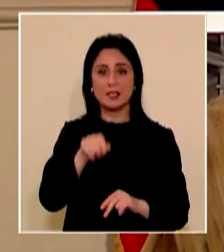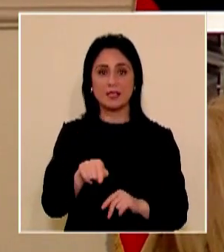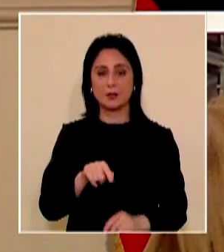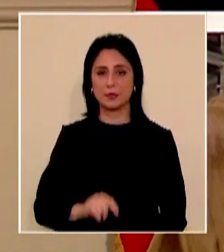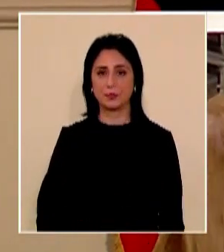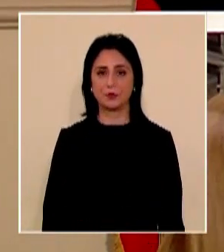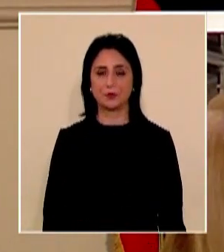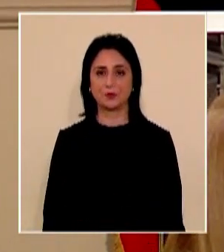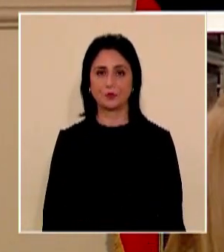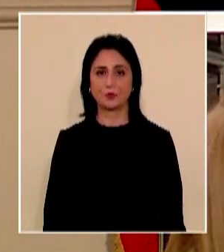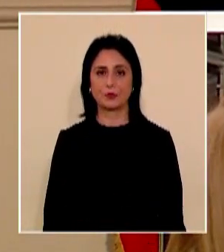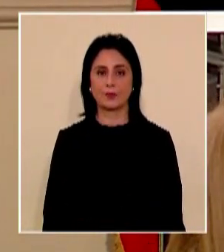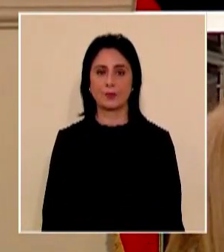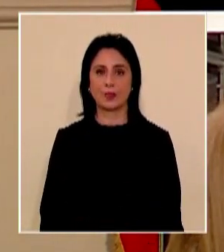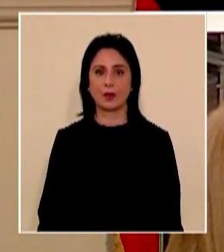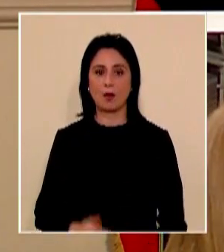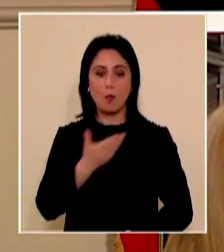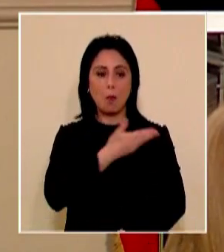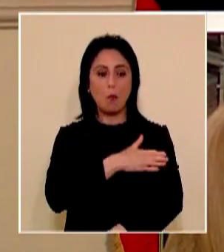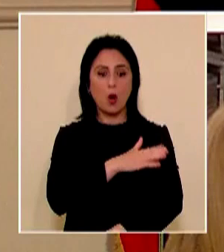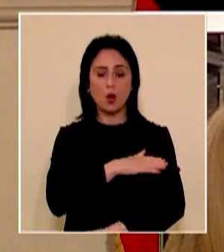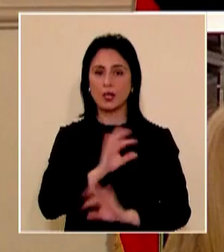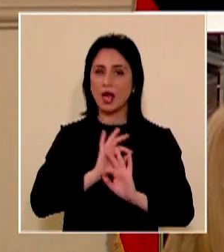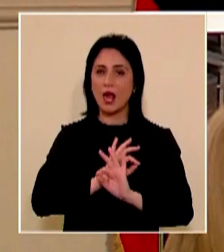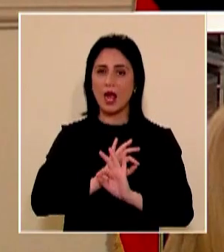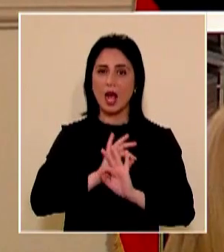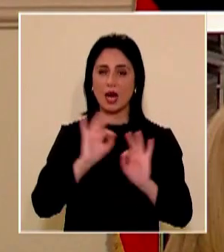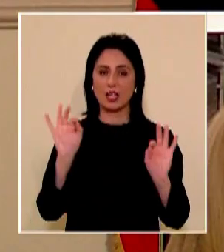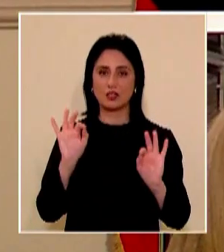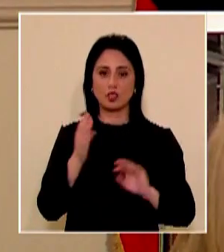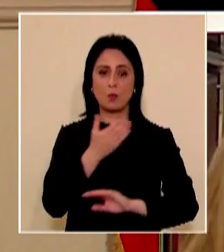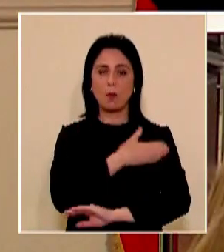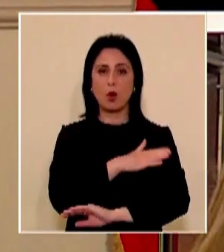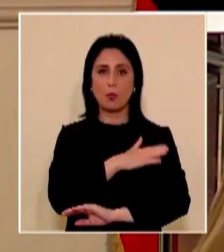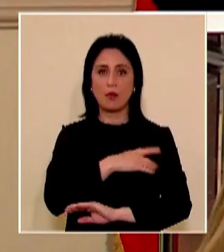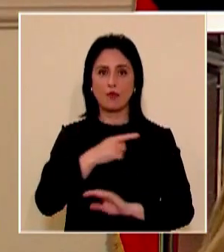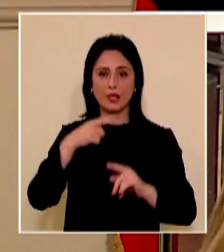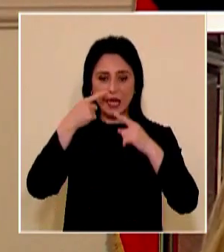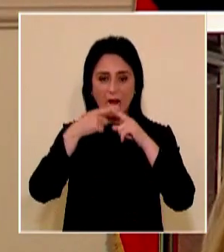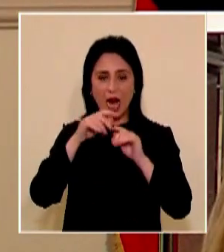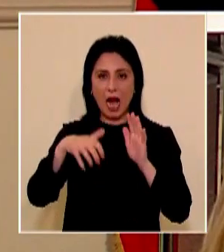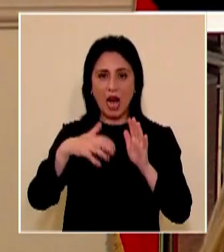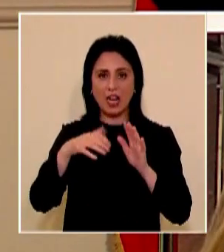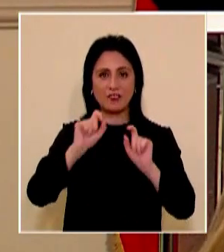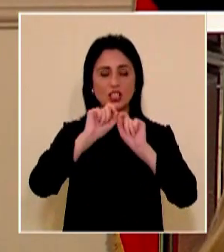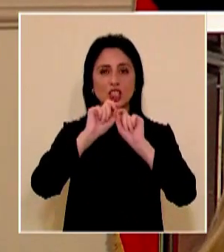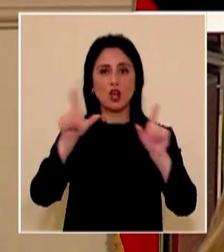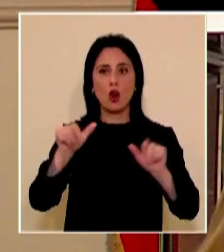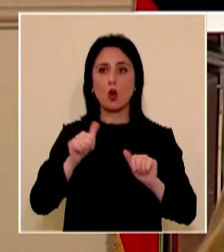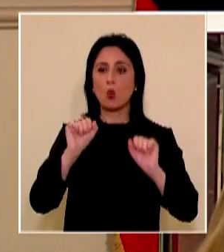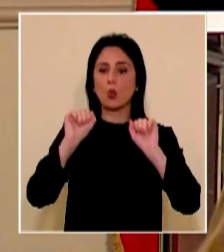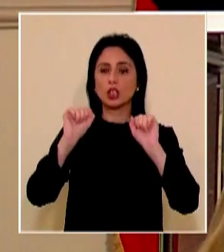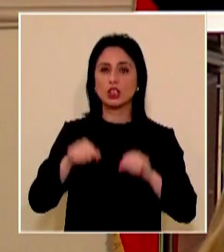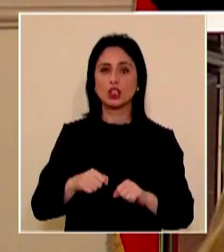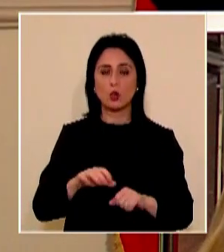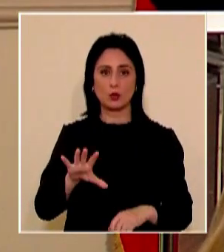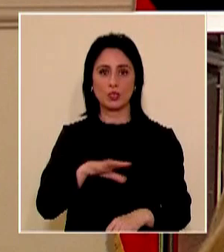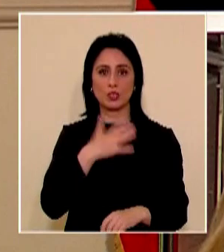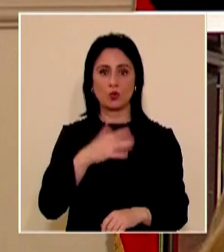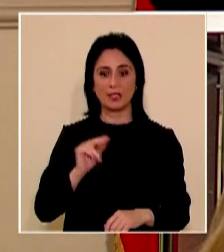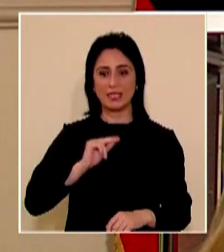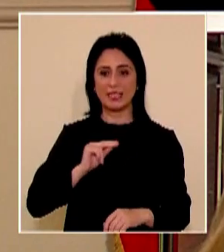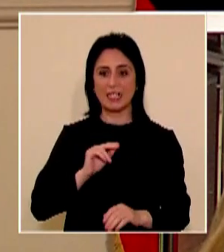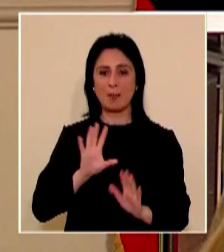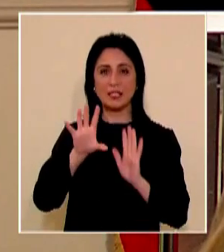polskiej szkoły archeologicznej, z czego się ogromnie cieszę i z czego, muszę powiedzieć, jako prezydent Rzeczypospolitej jestem bardzo dumny i za co jestem bardzo,